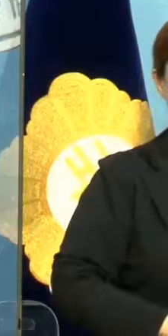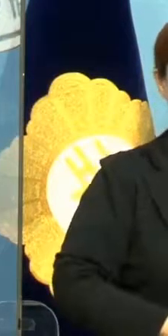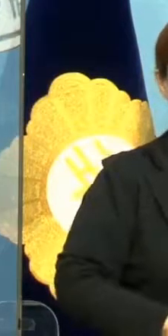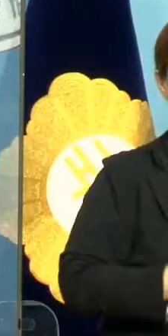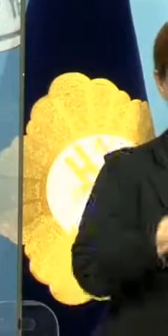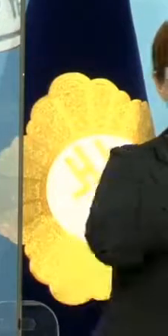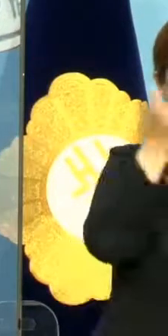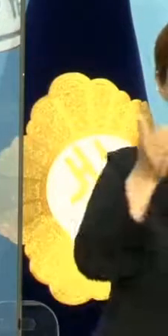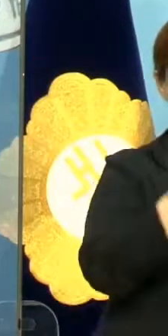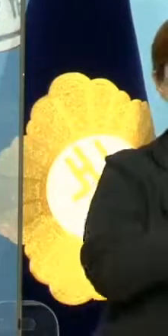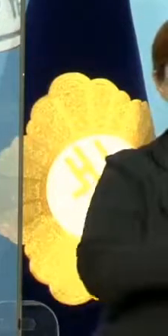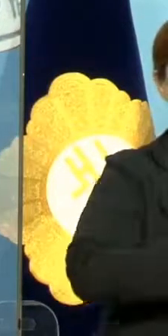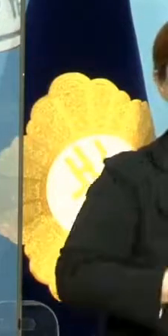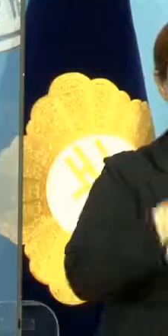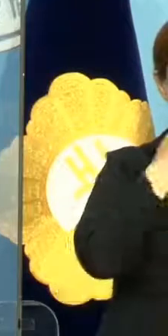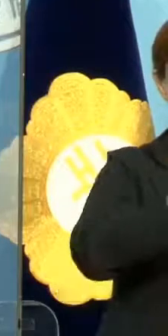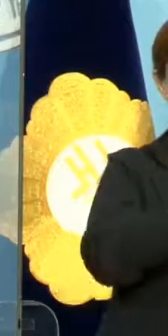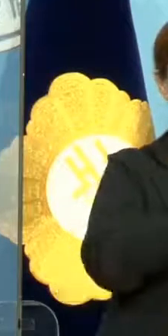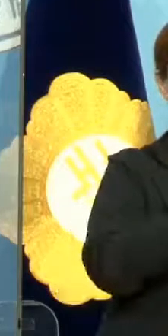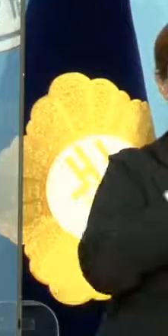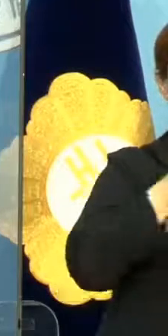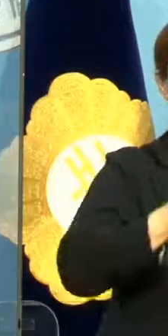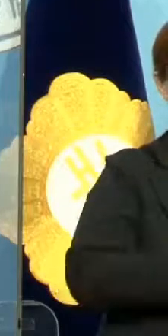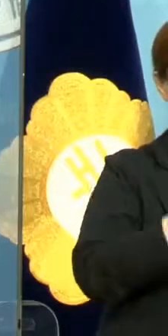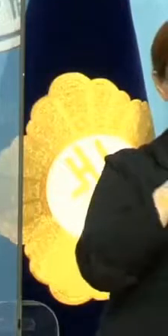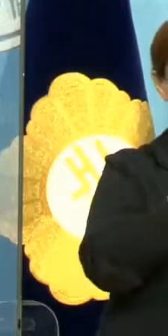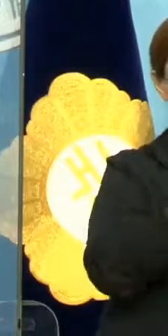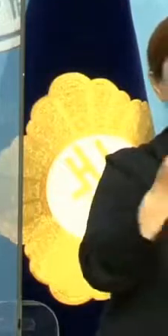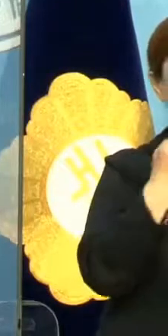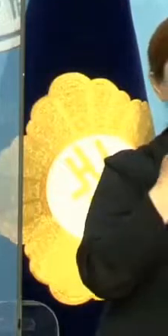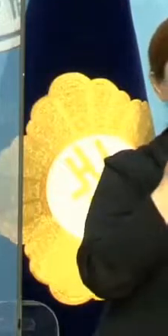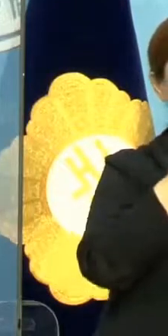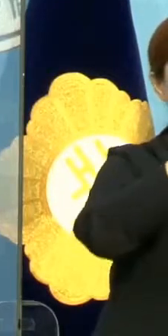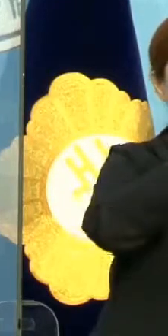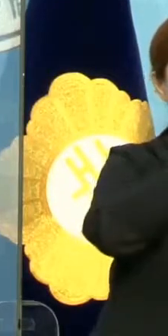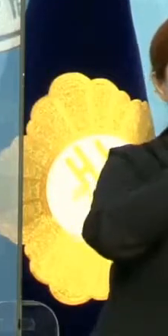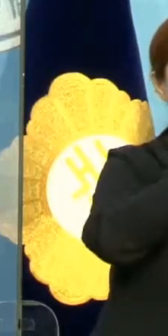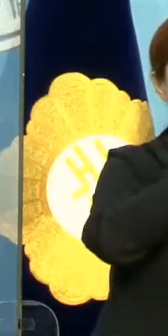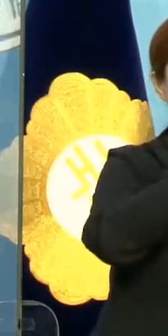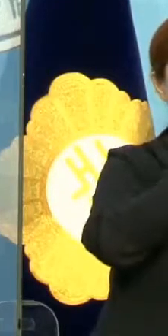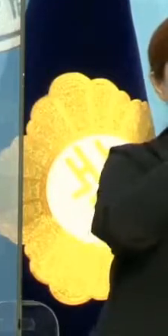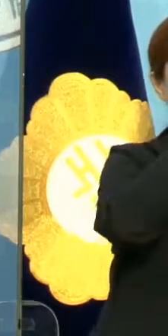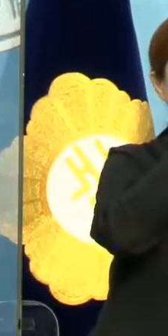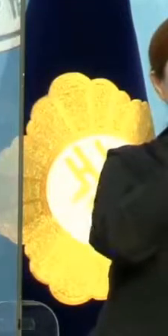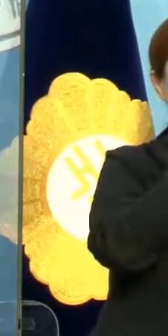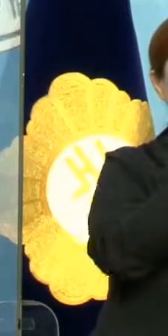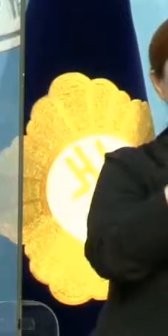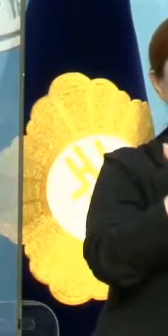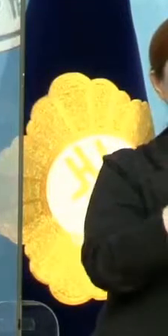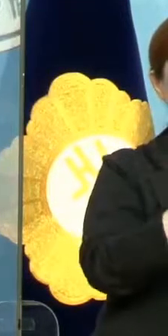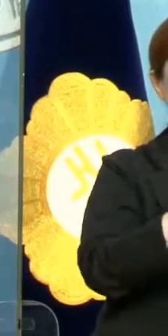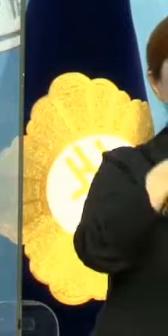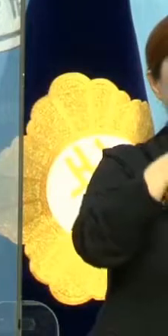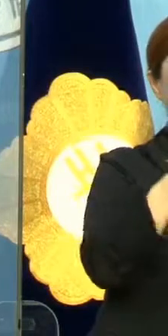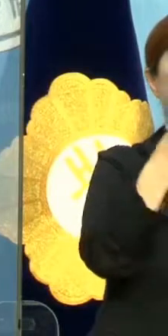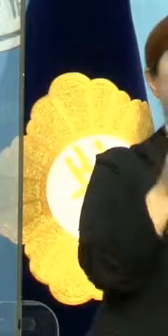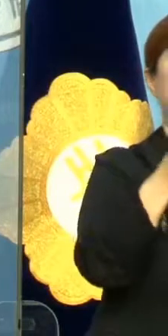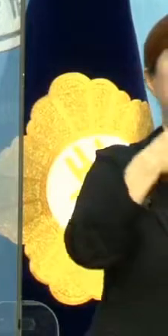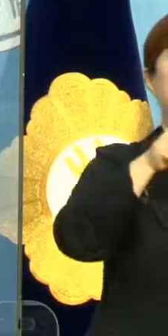이상입니다 창업자 출신 국민의 힘 초선 국회의원 2 0 채 승 제